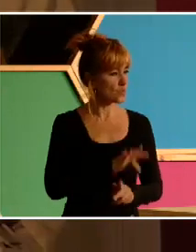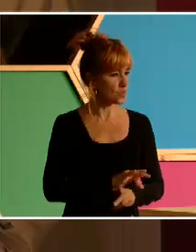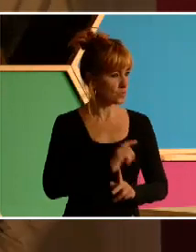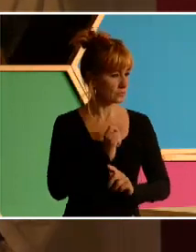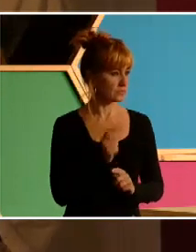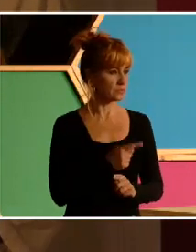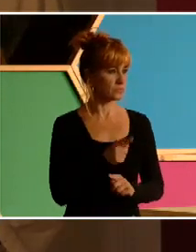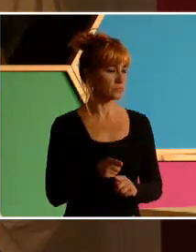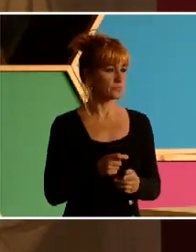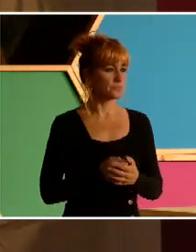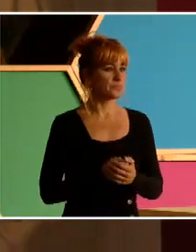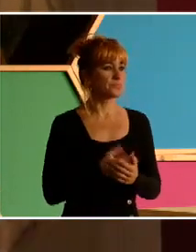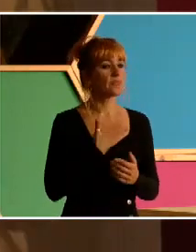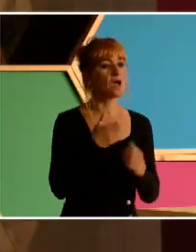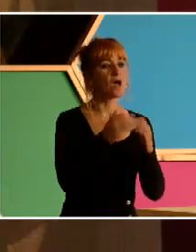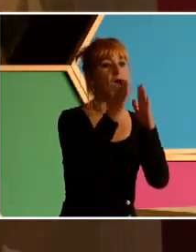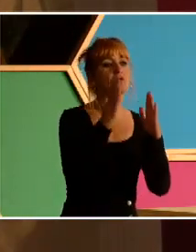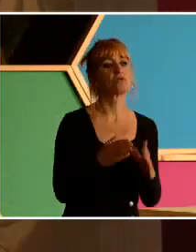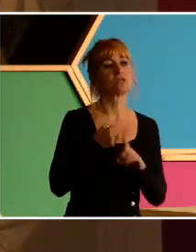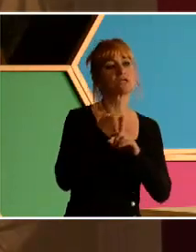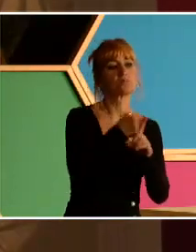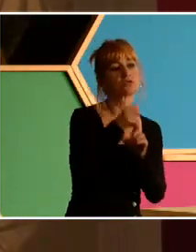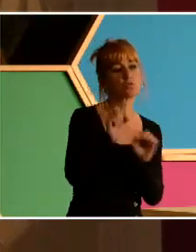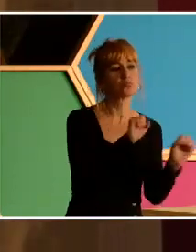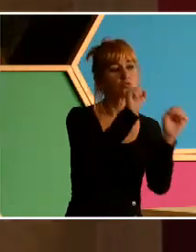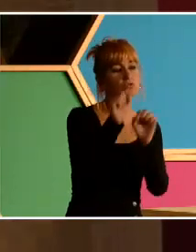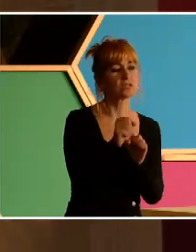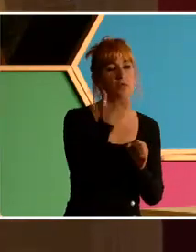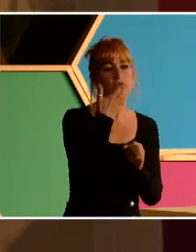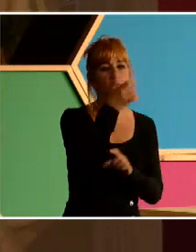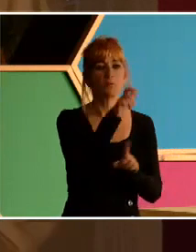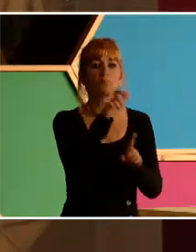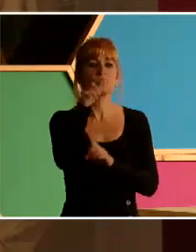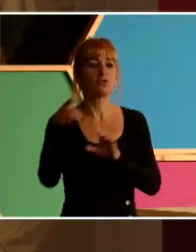per protegir la repressió de, per exemple, de persones vinculades al tema del franquisme.